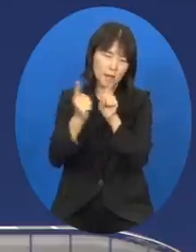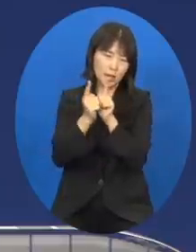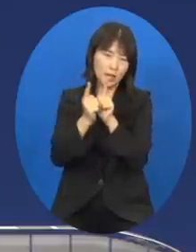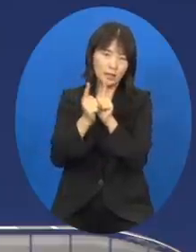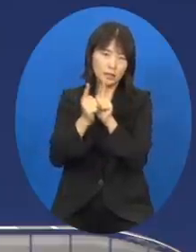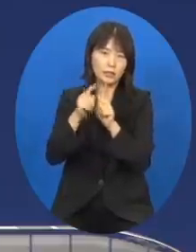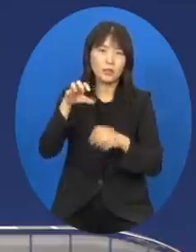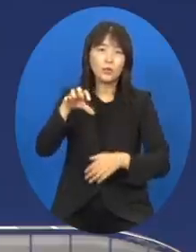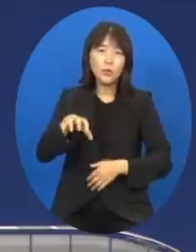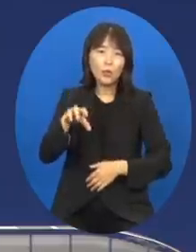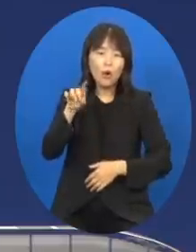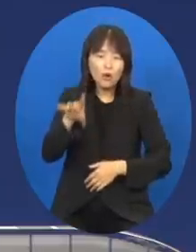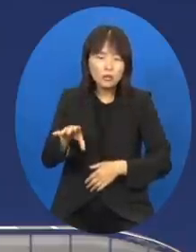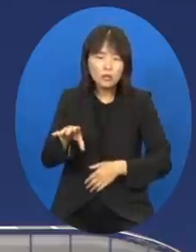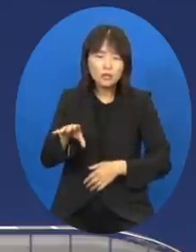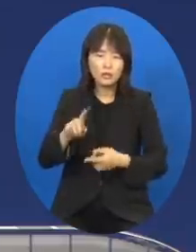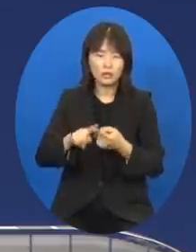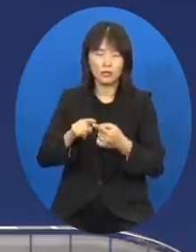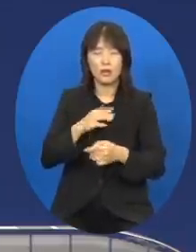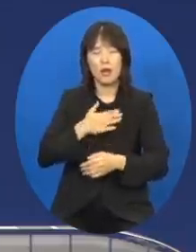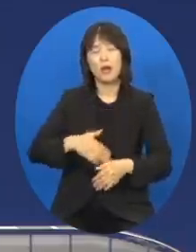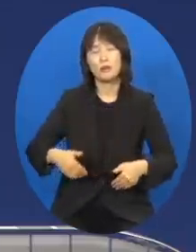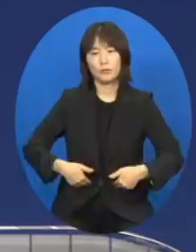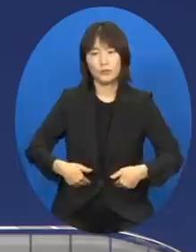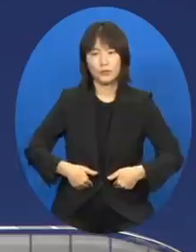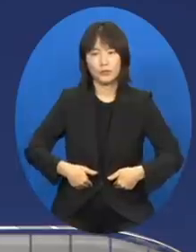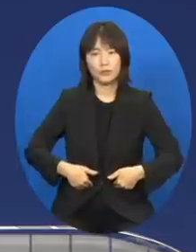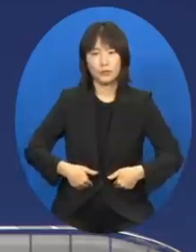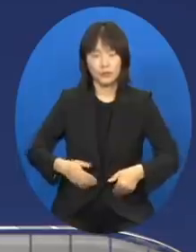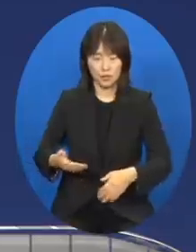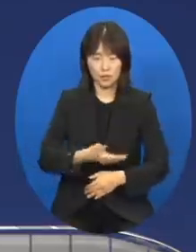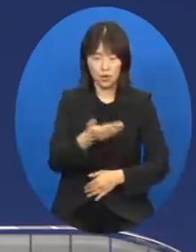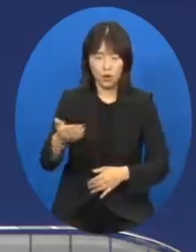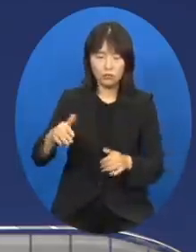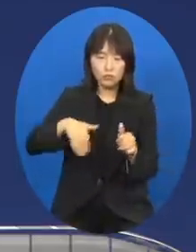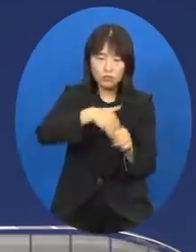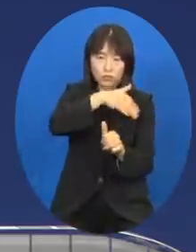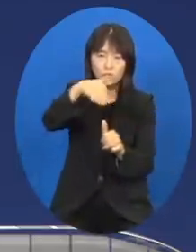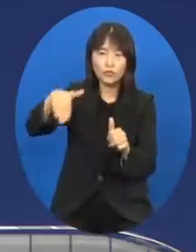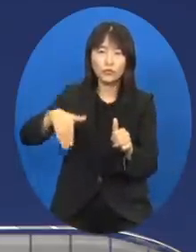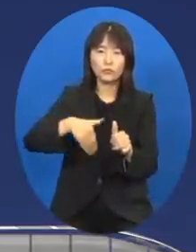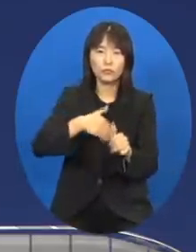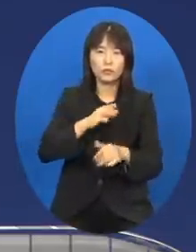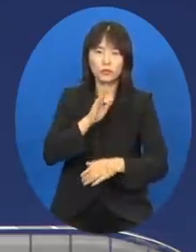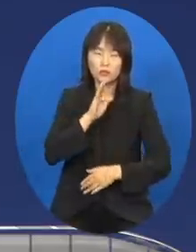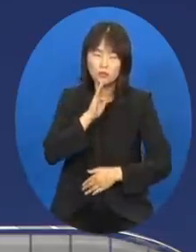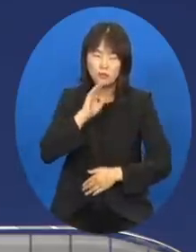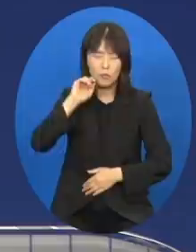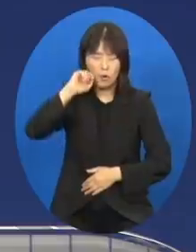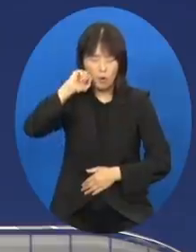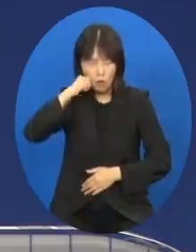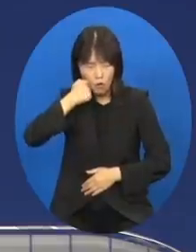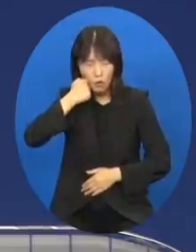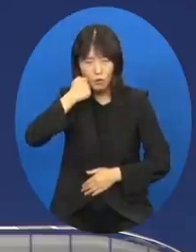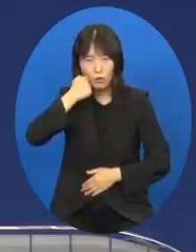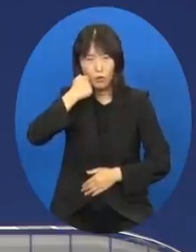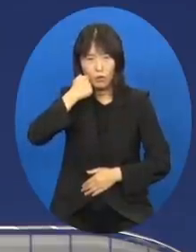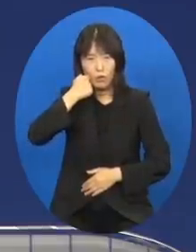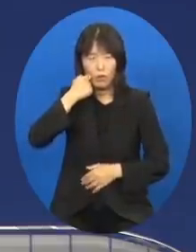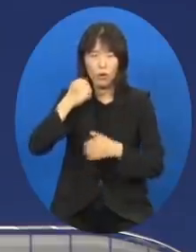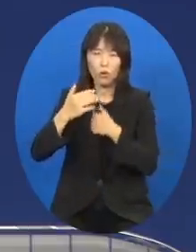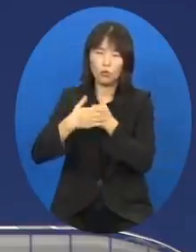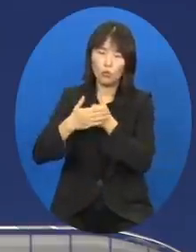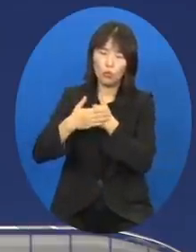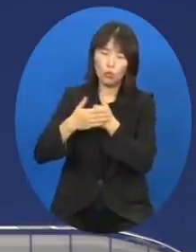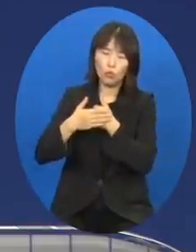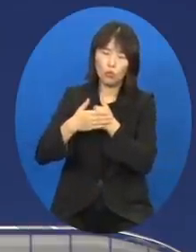자리가 어딘지를 아셔야 합니다. 여러분 주변에 정말 어렵고 도움이